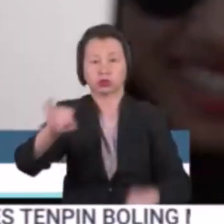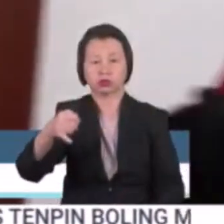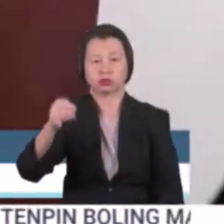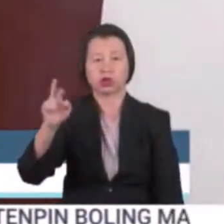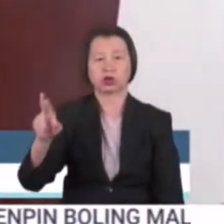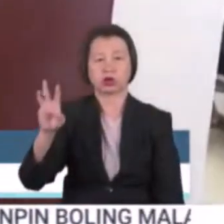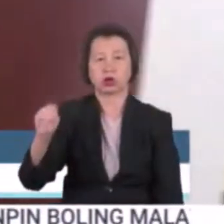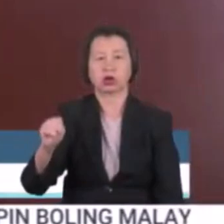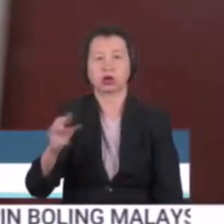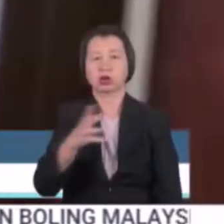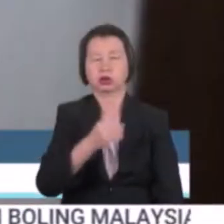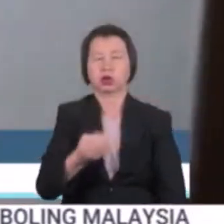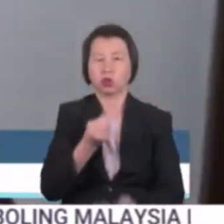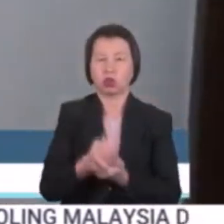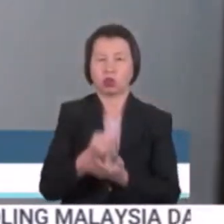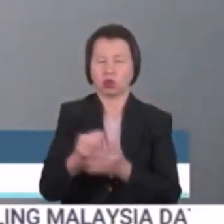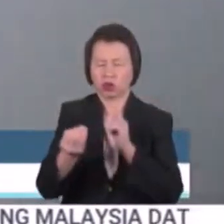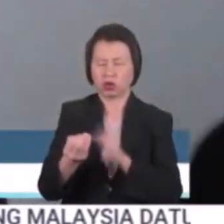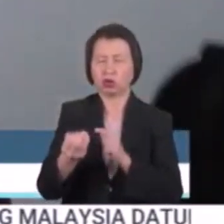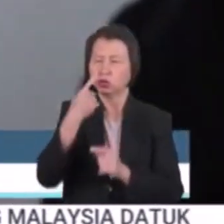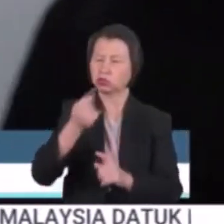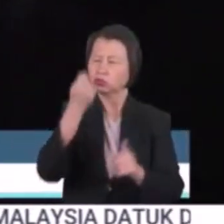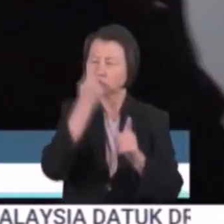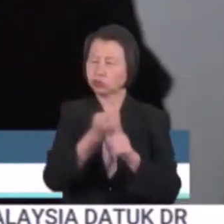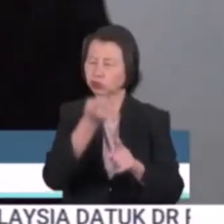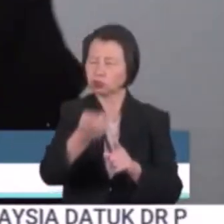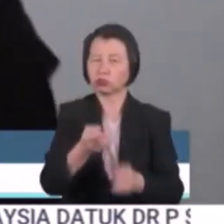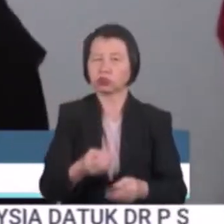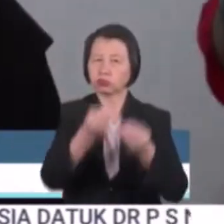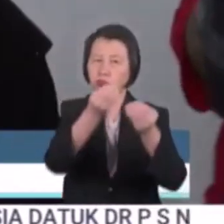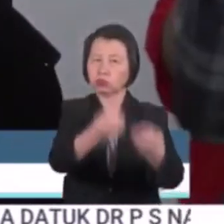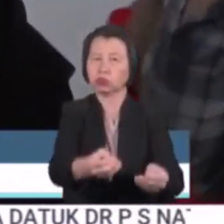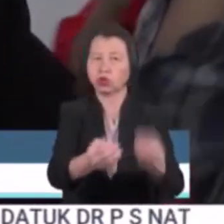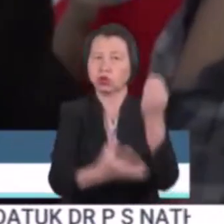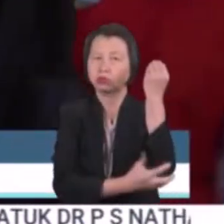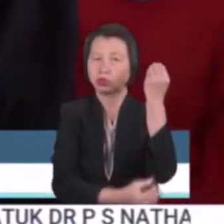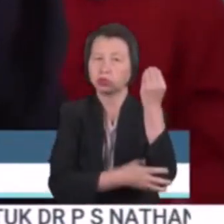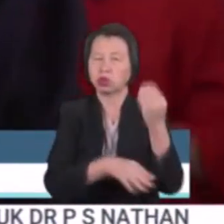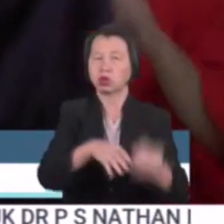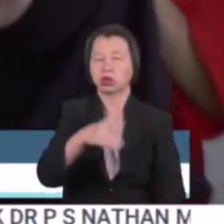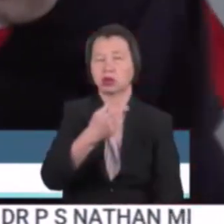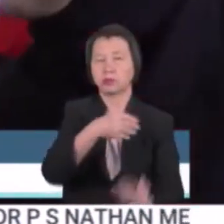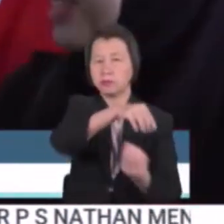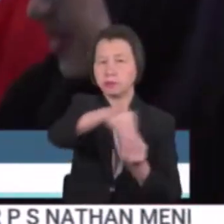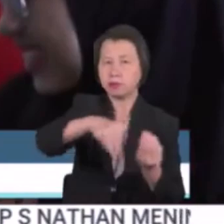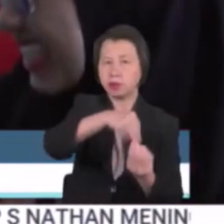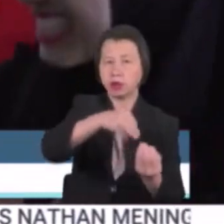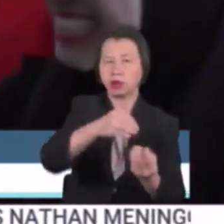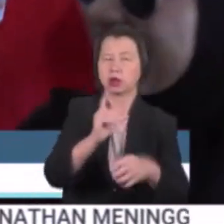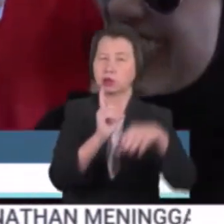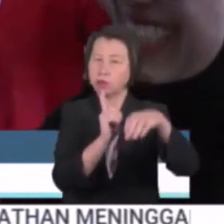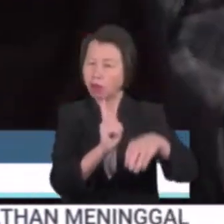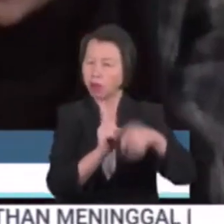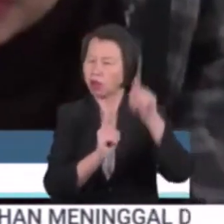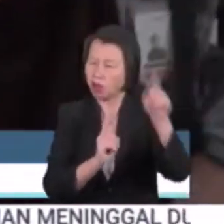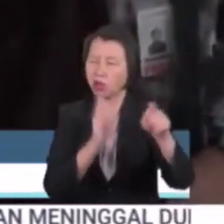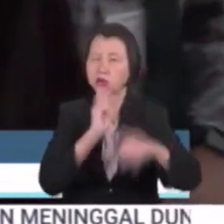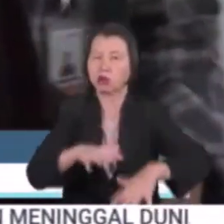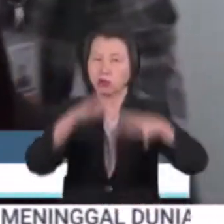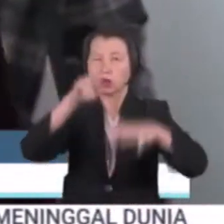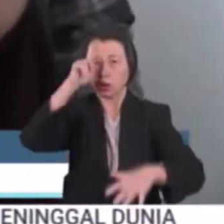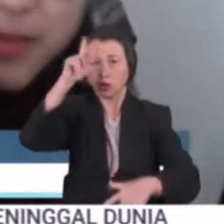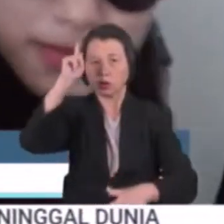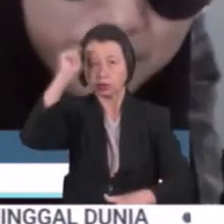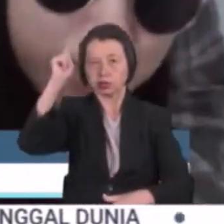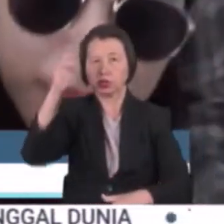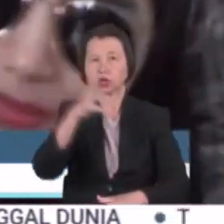ringgit. Sedangkan wang itu antaranya bagi tujuan infak kepada fakir miskin di Mekah dan Madinah, bantuan banjir di Kelantan dan